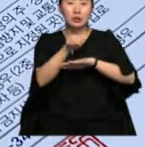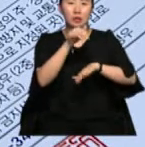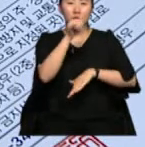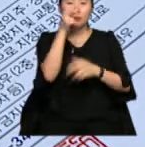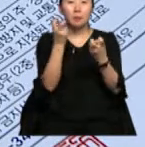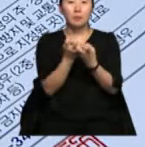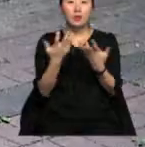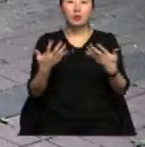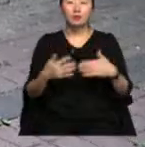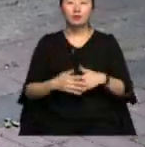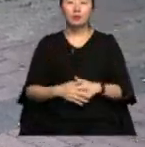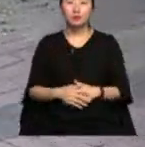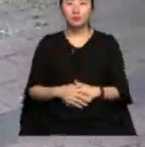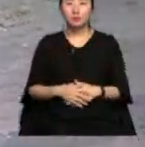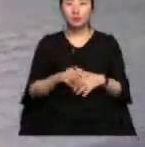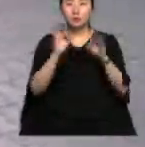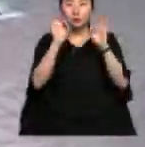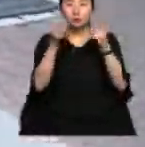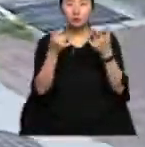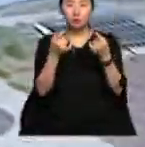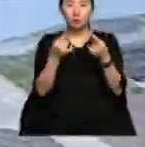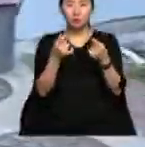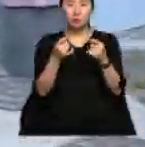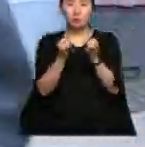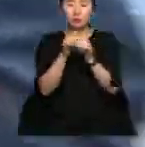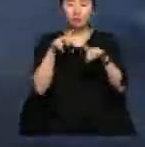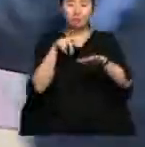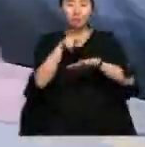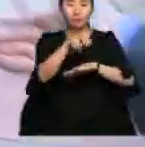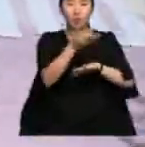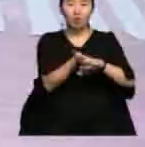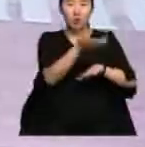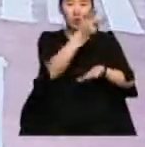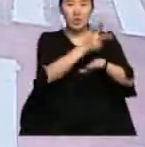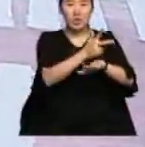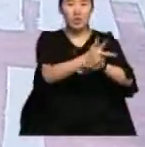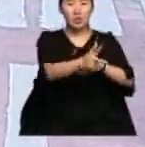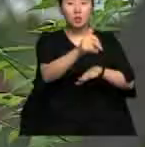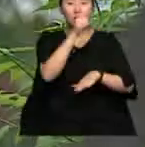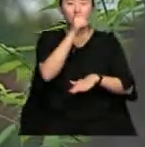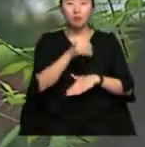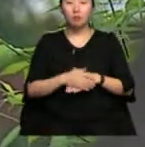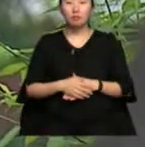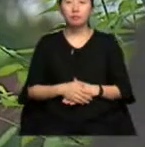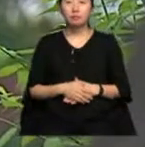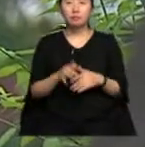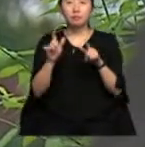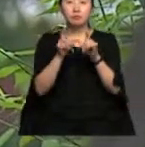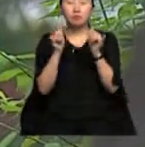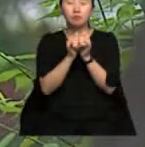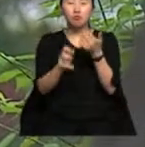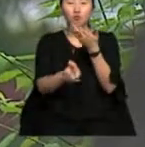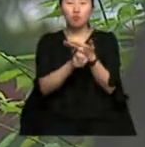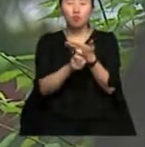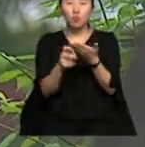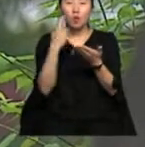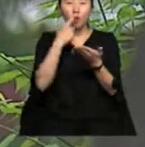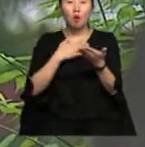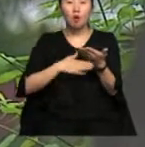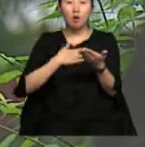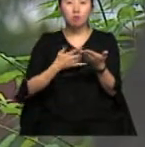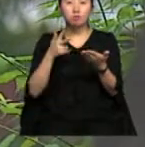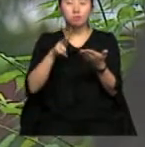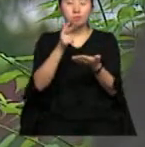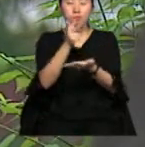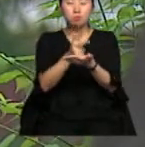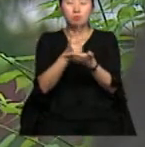방법은 없습니다. 보시다시피 인도 위에도 이렇게 차들이 올라와 있습니다. 주민들은 불법인 걸 알면서도 차를